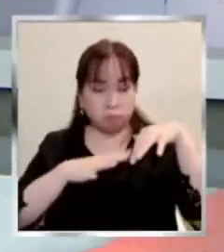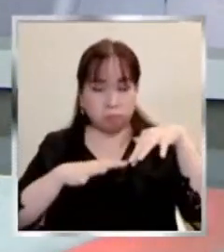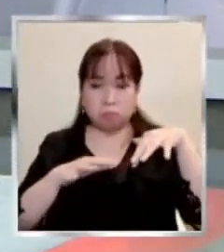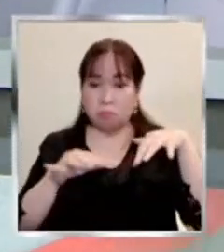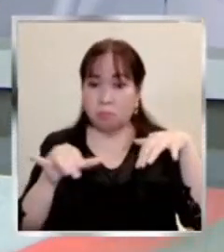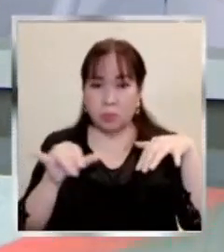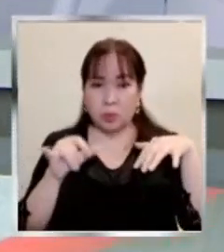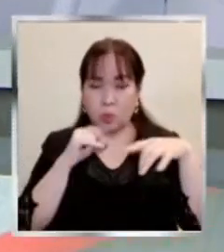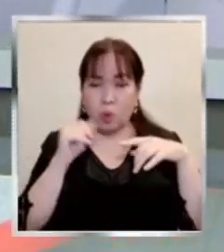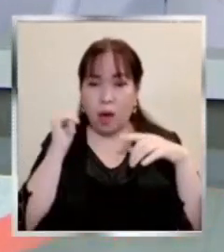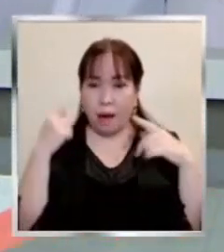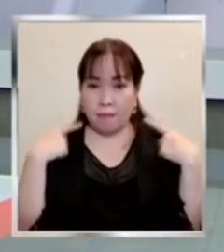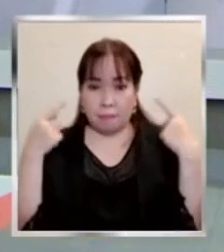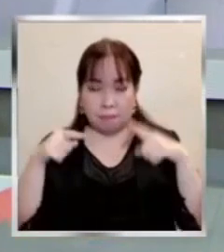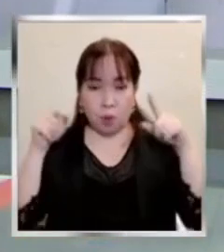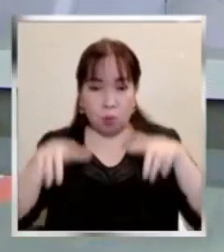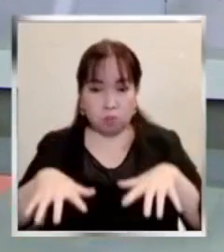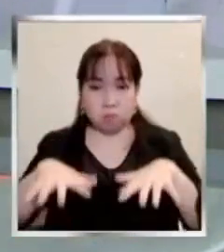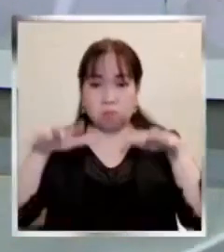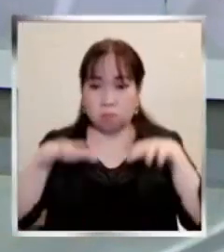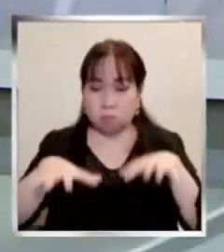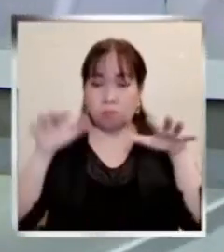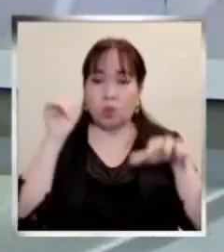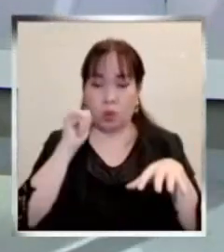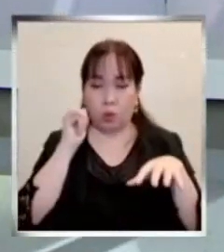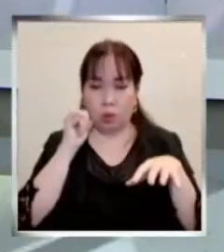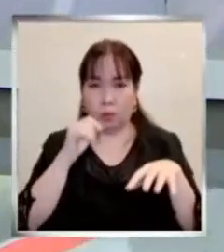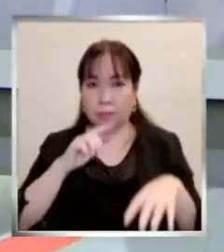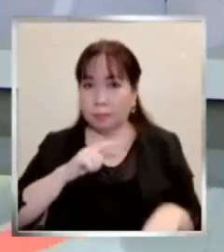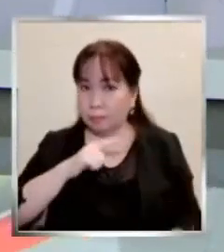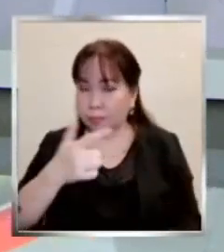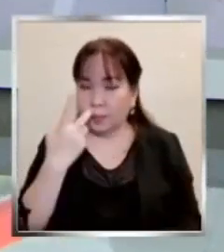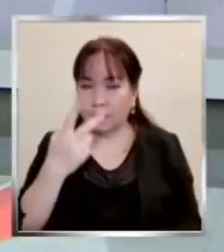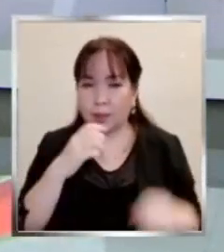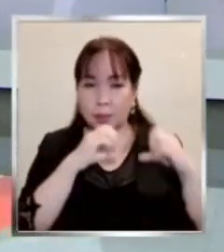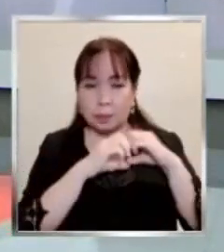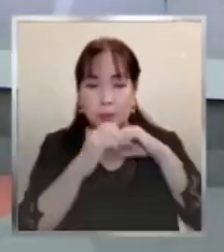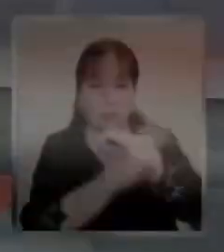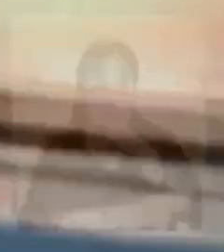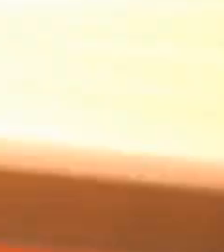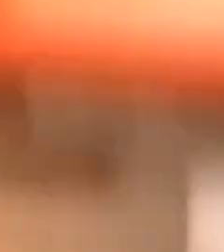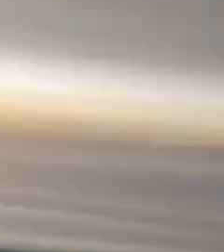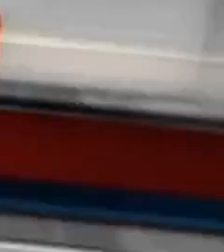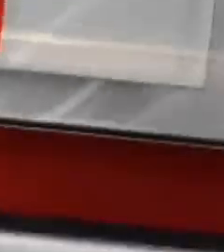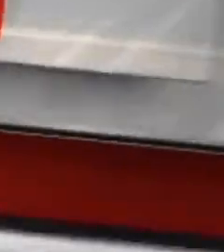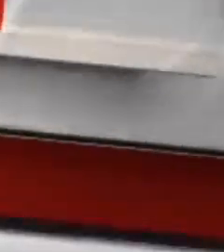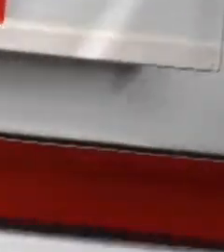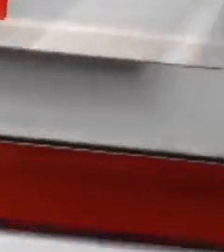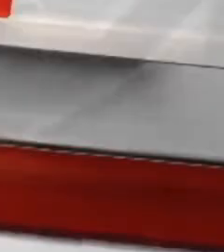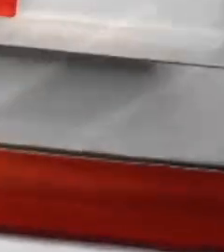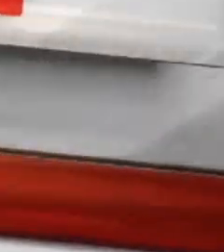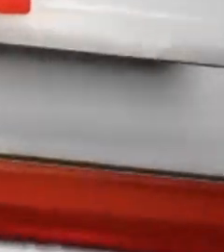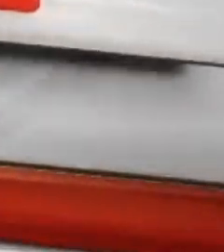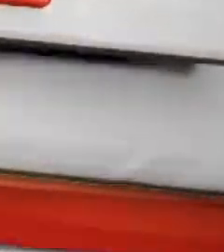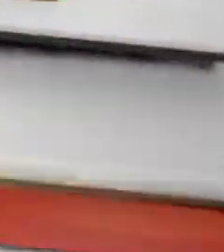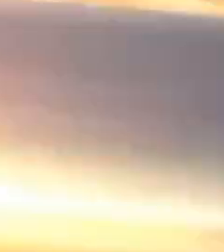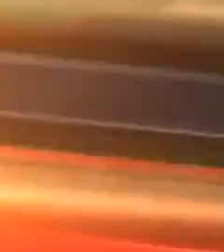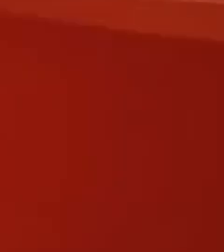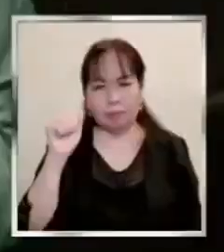bahain. Nakatutok si Claire Lacanilao ng GMA Regional TV Balitang Amyanan. Claire?